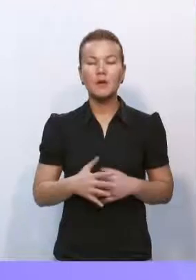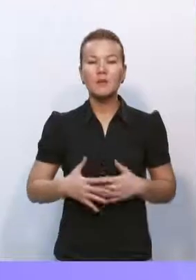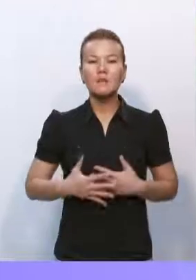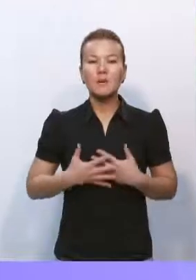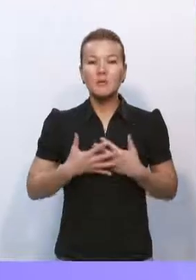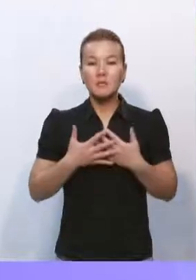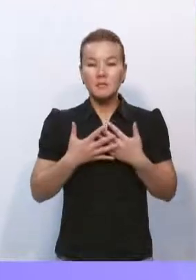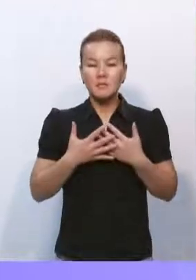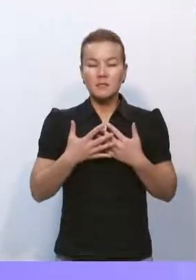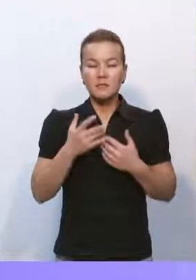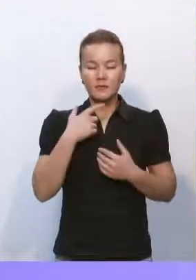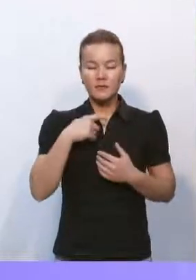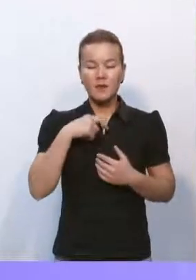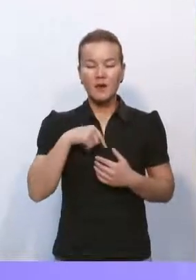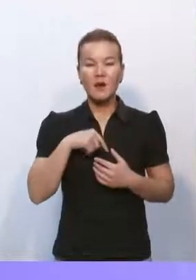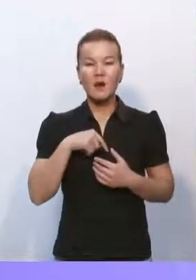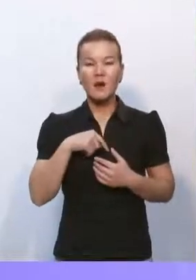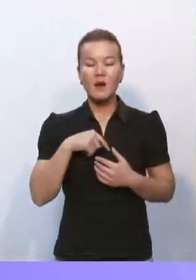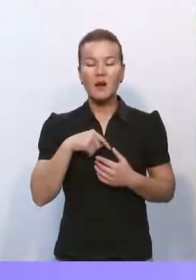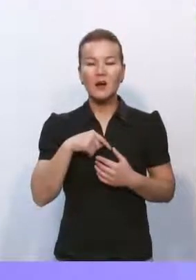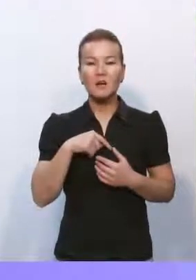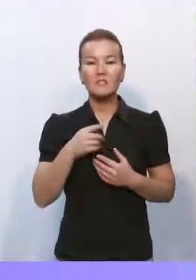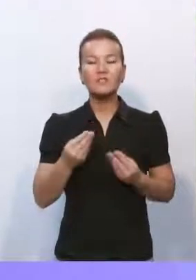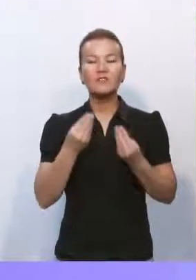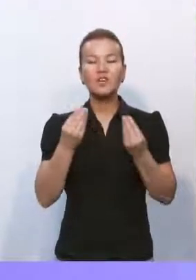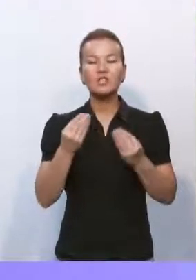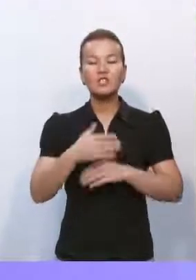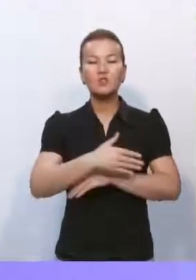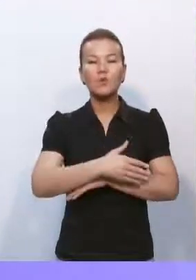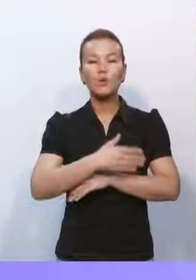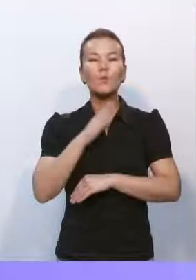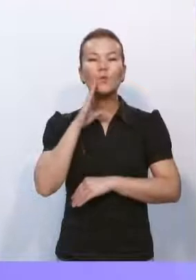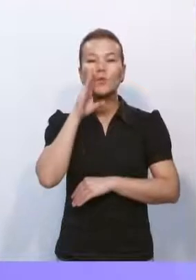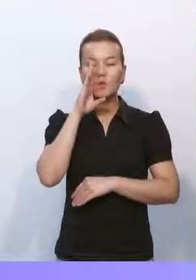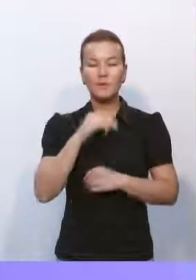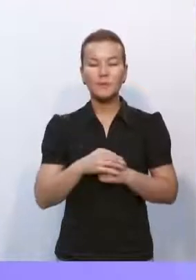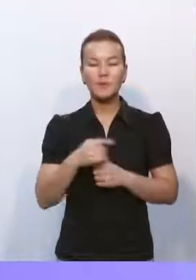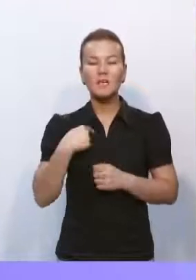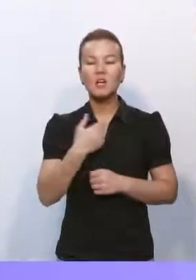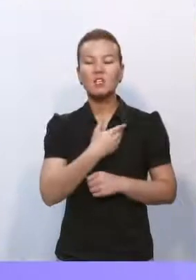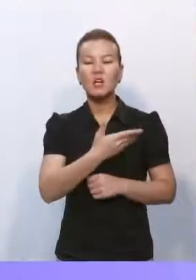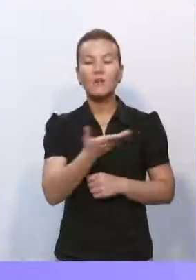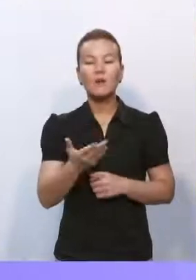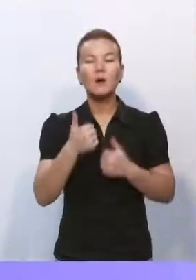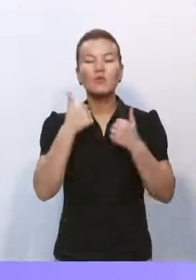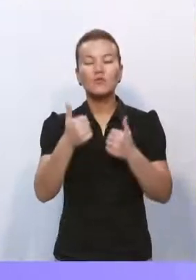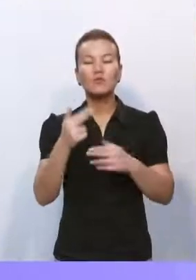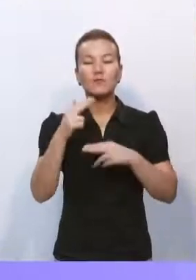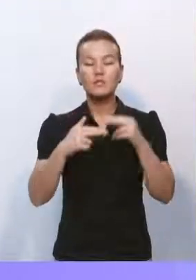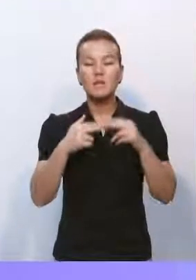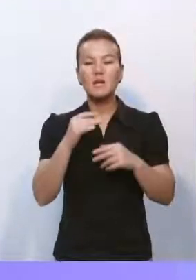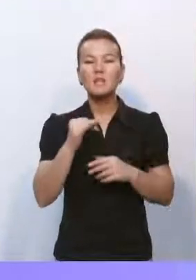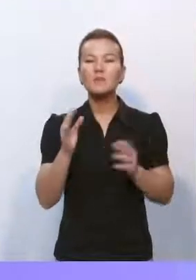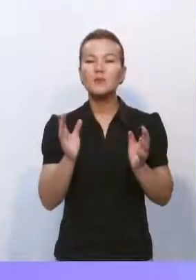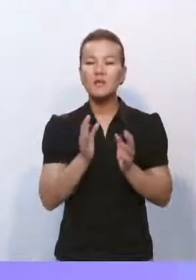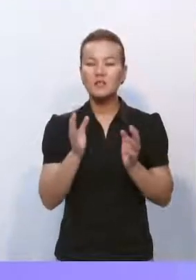Вдохните в себя свежесть утра. Я желаю вам хорошего настроения и